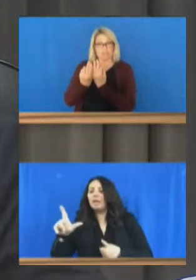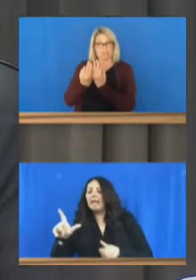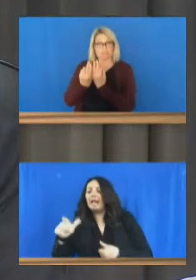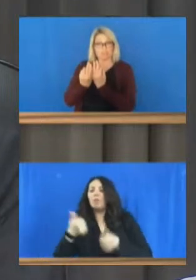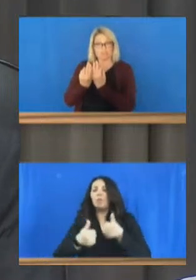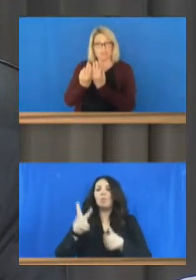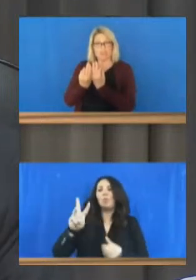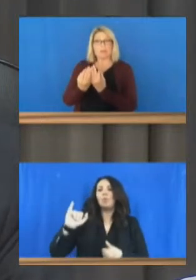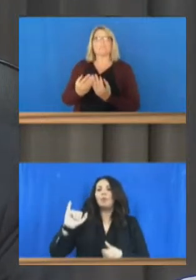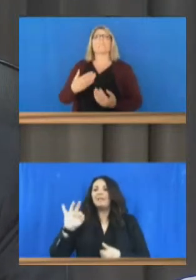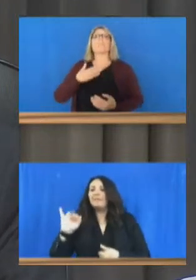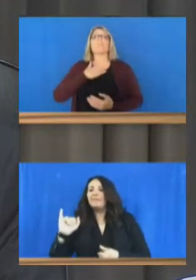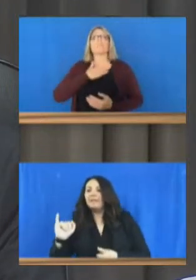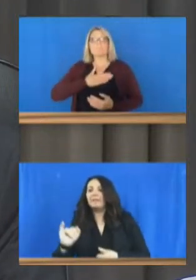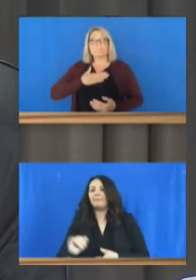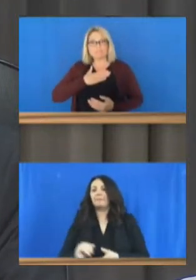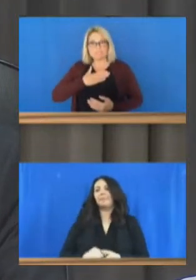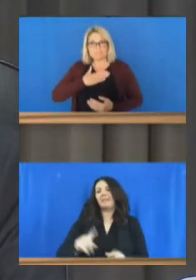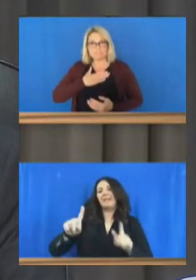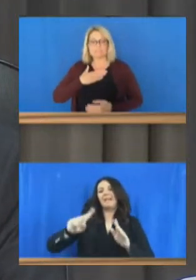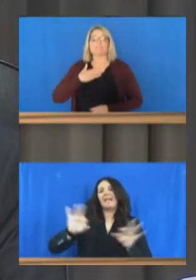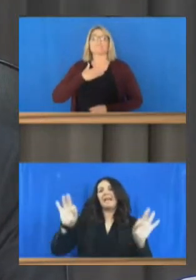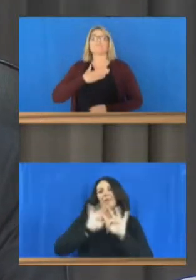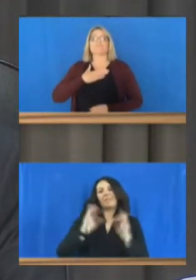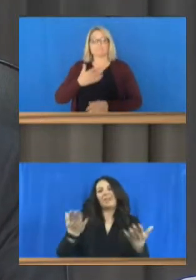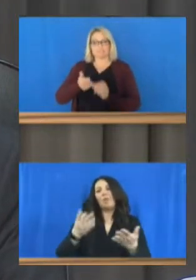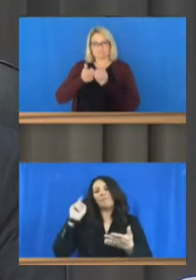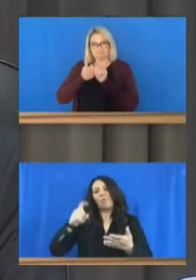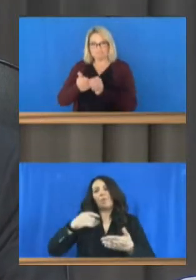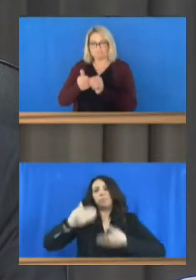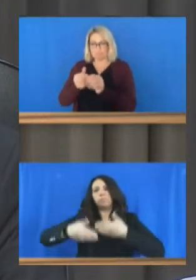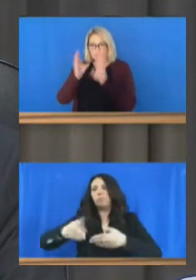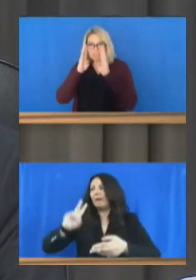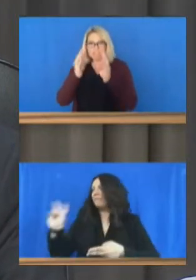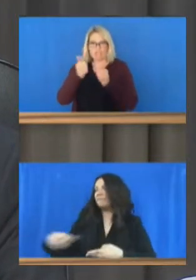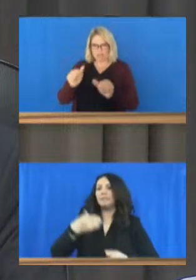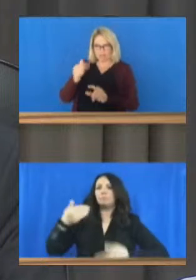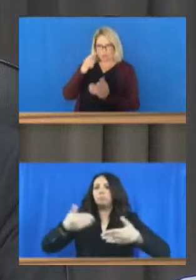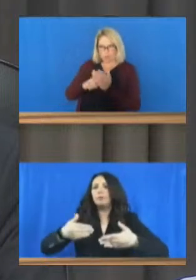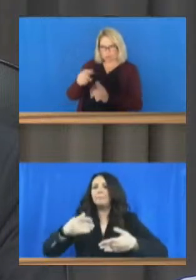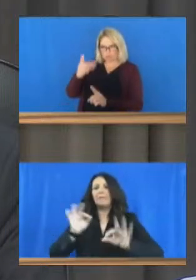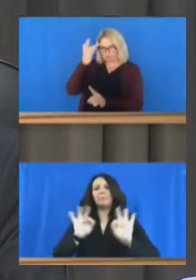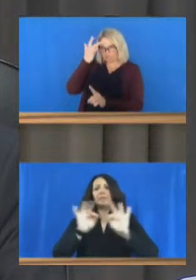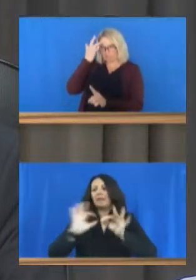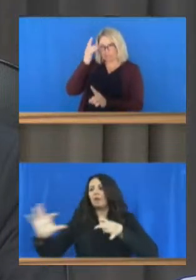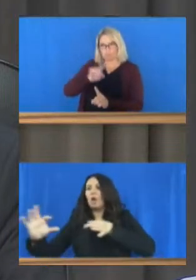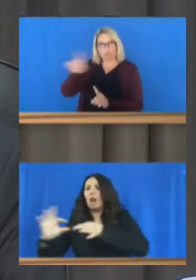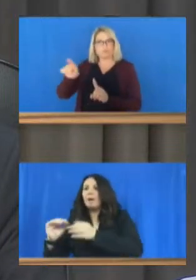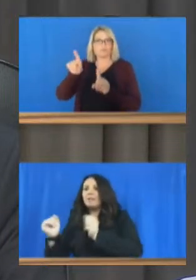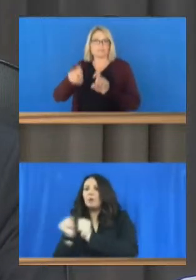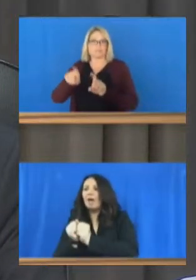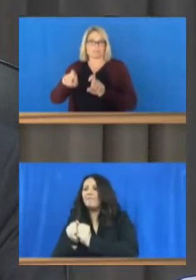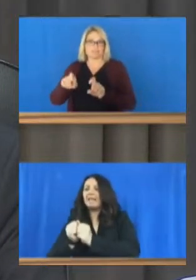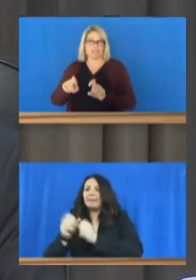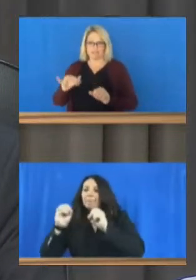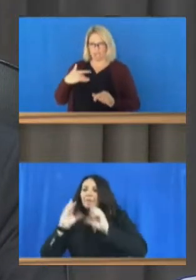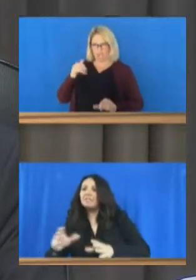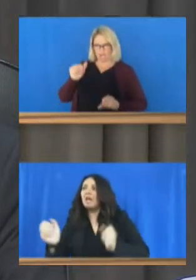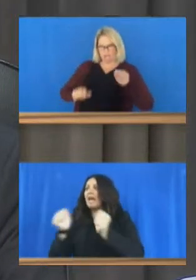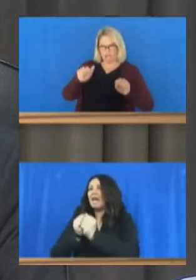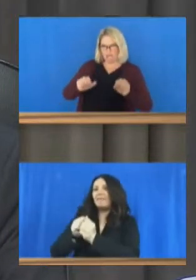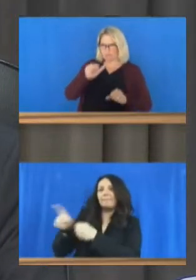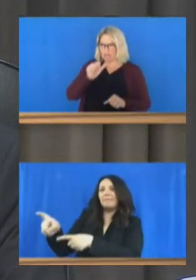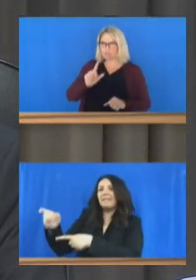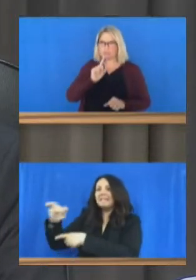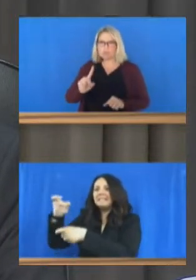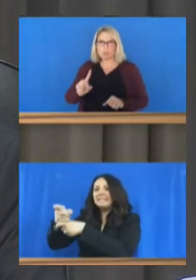ouvertes. Aujourd'hui, nous avons publié nos lignes directrices pour les cérémonies de remise des diplômes. Celles-ci aideront